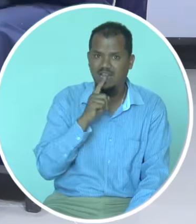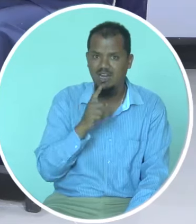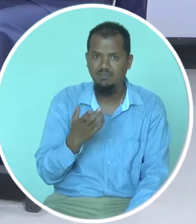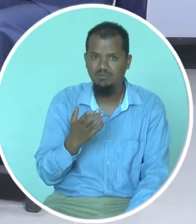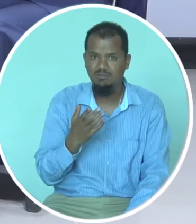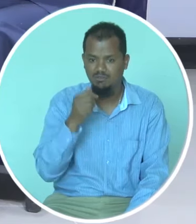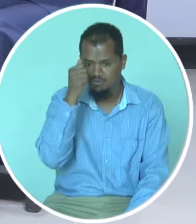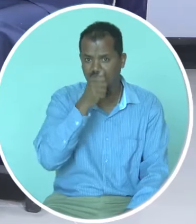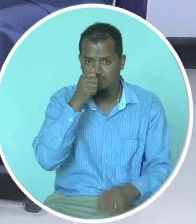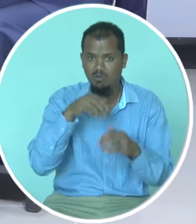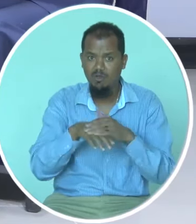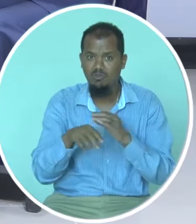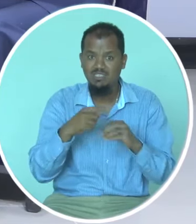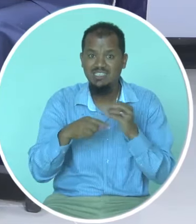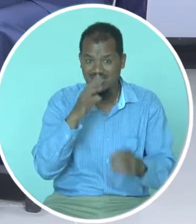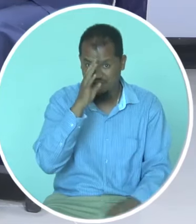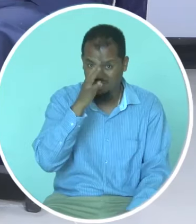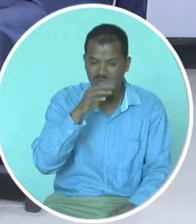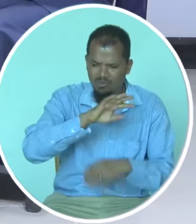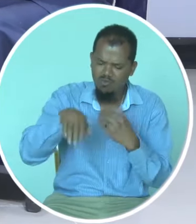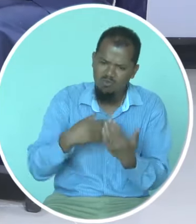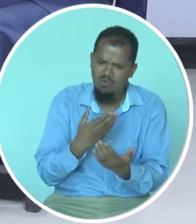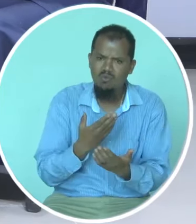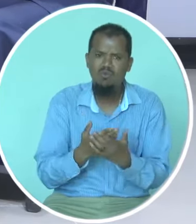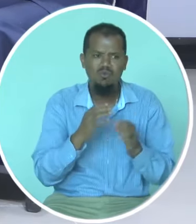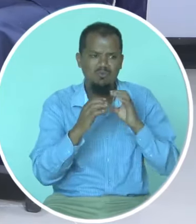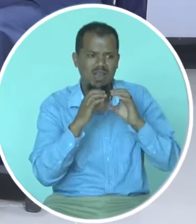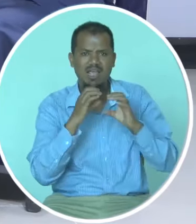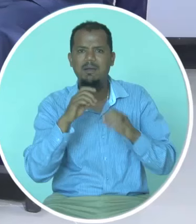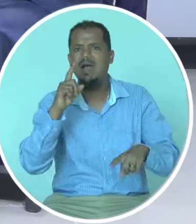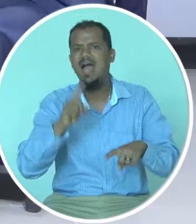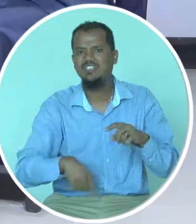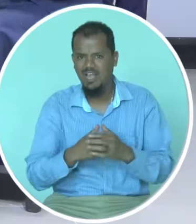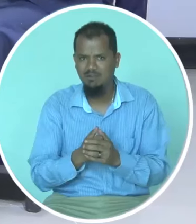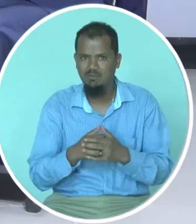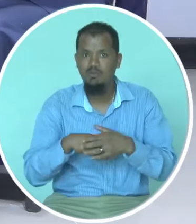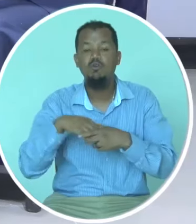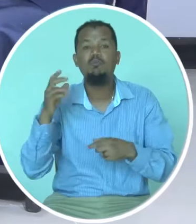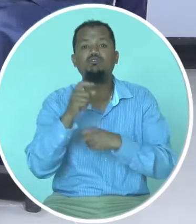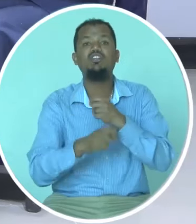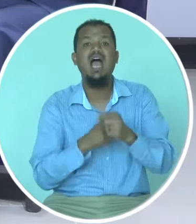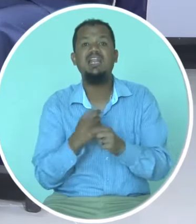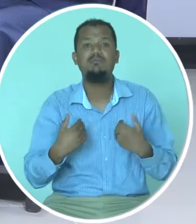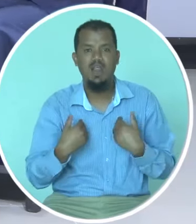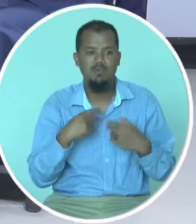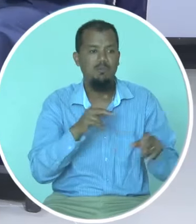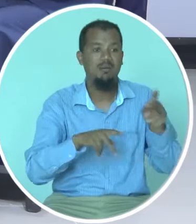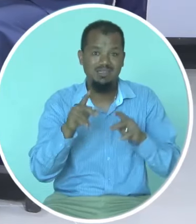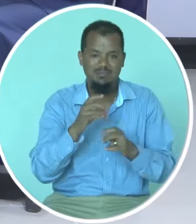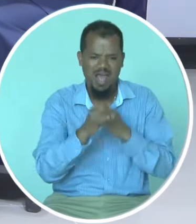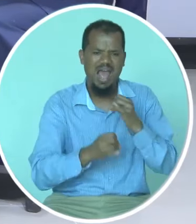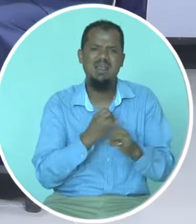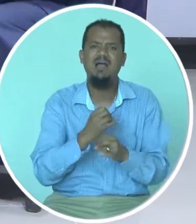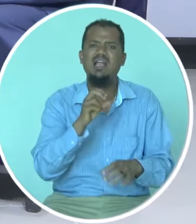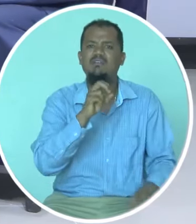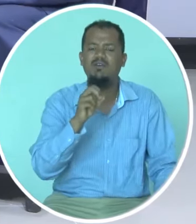ነው ስለዚህ ኢትዮጵያ ውስጥ ስለተፈጠረ ሁሉንም ሊያግባባ አልቻለም በውጭው ዓለም ያለውን ማህበረሰብ ዓለም